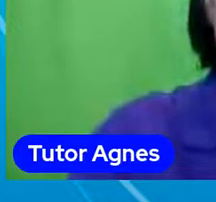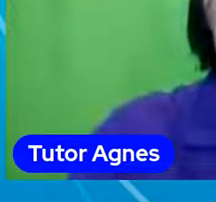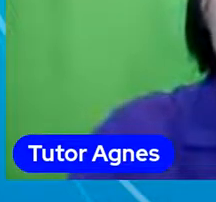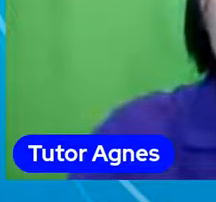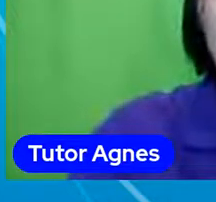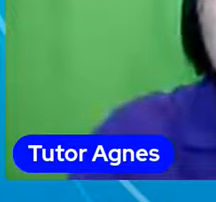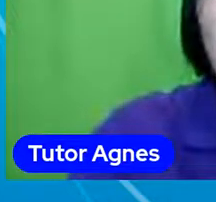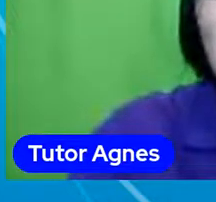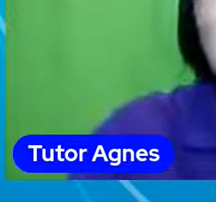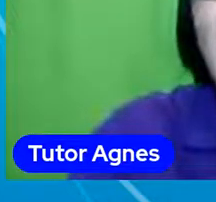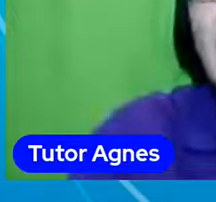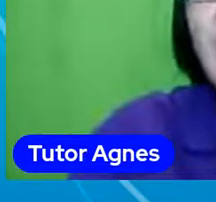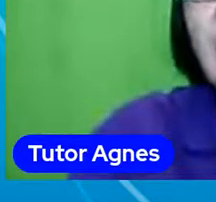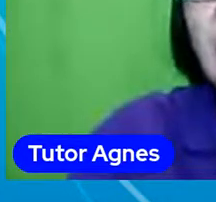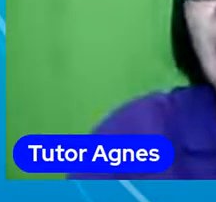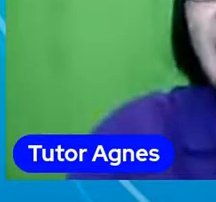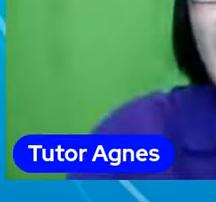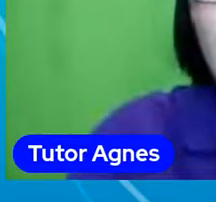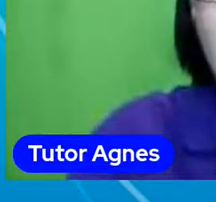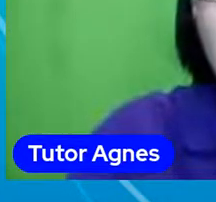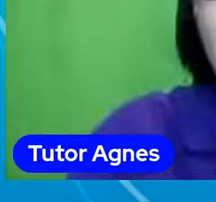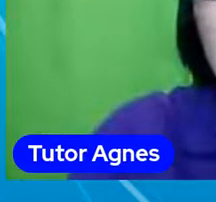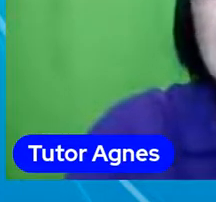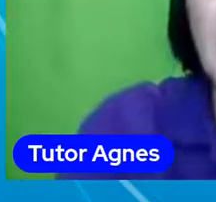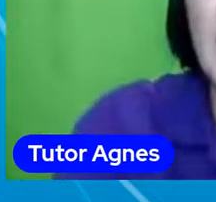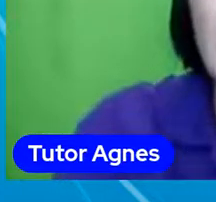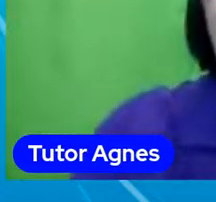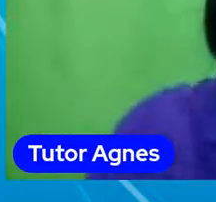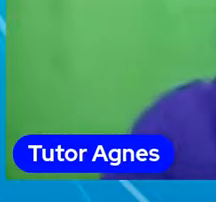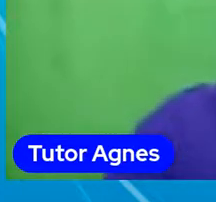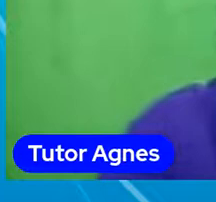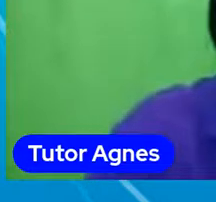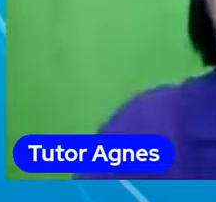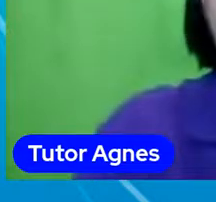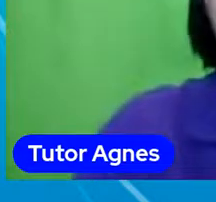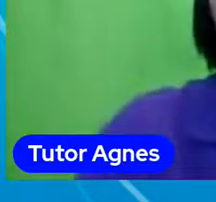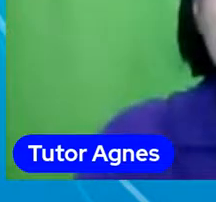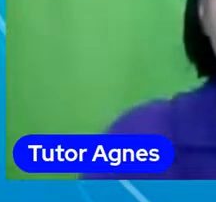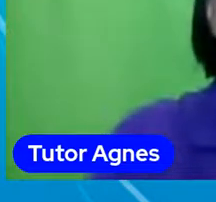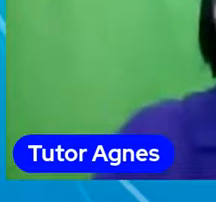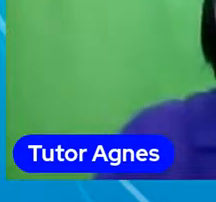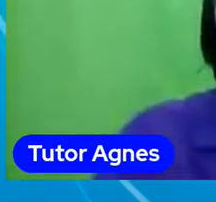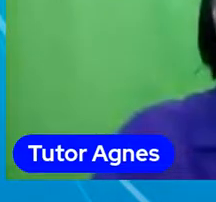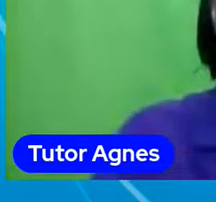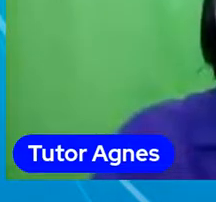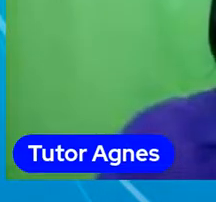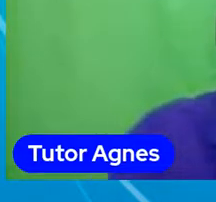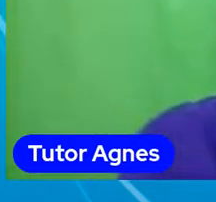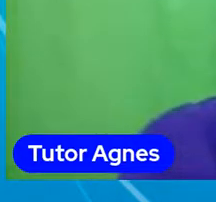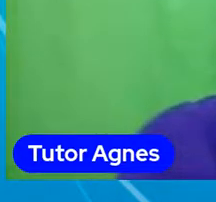ngayong araw na ito? Handa na ba kayo sa bagong kaalaman na aming babahagi sa inyo?